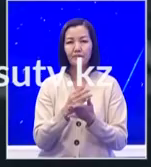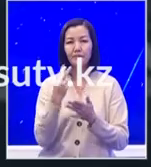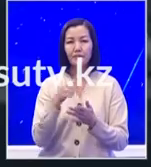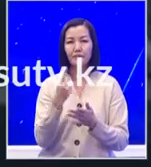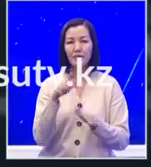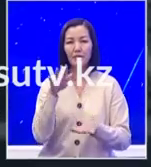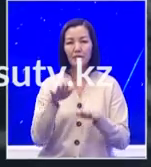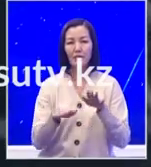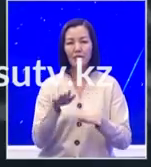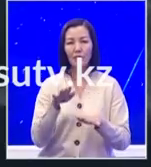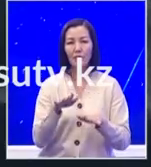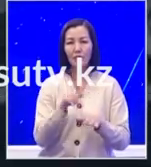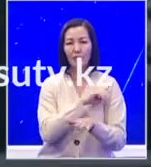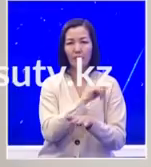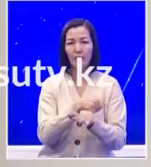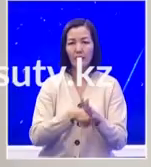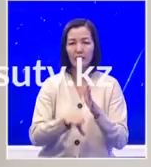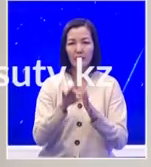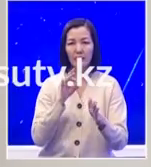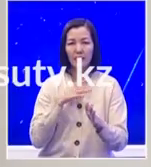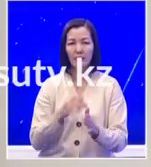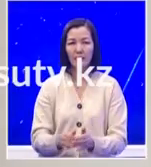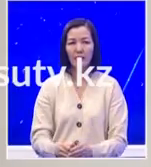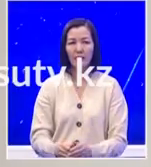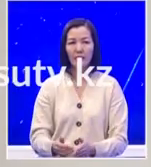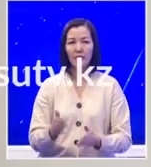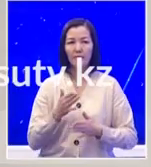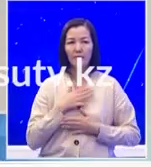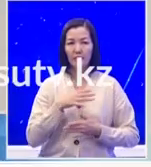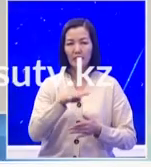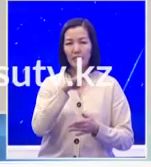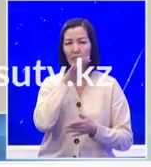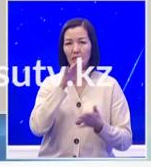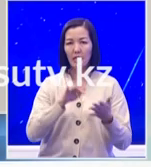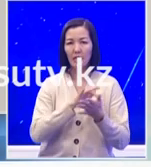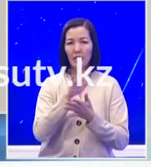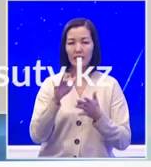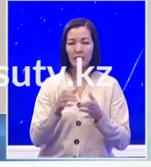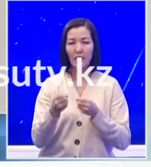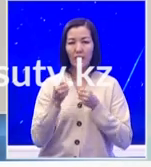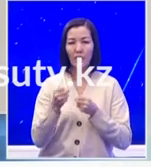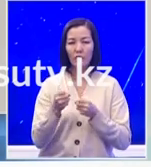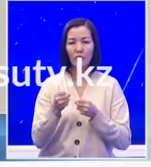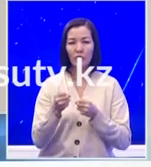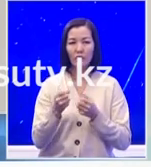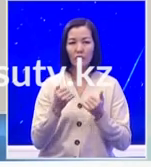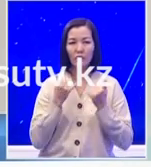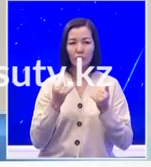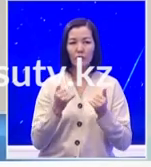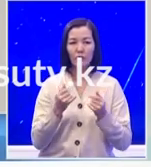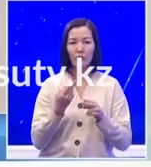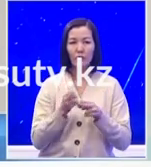21 түрлі салмақ дәрежесі бойынша мықтыларын анықтады. Біздің текелде өтіп атқан текел қаласының ашық біріншілігі біздің боксшылар үшін